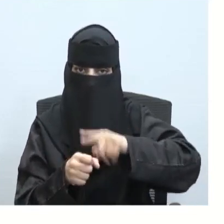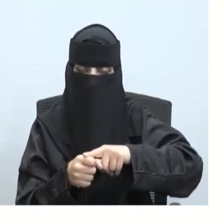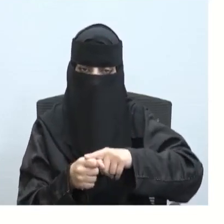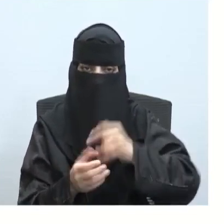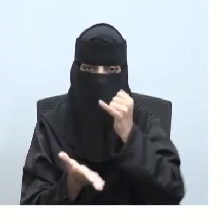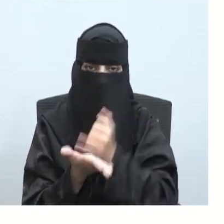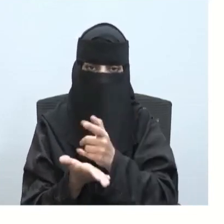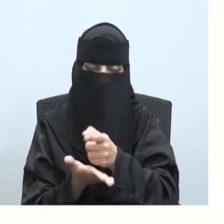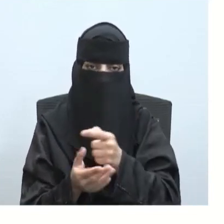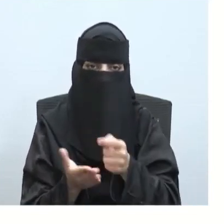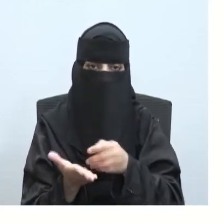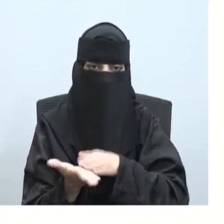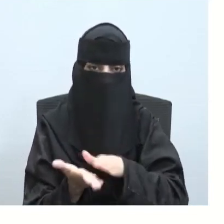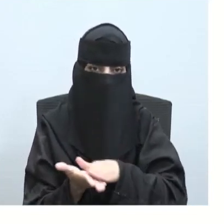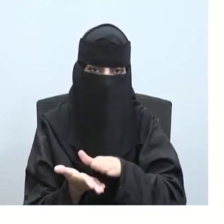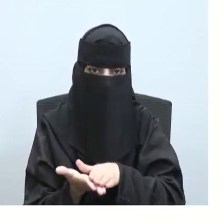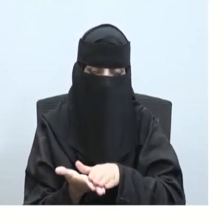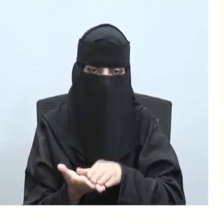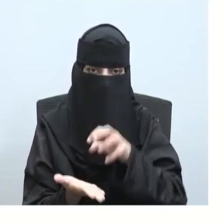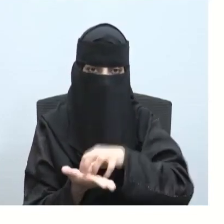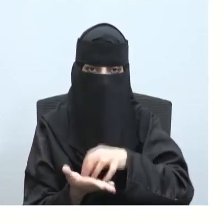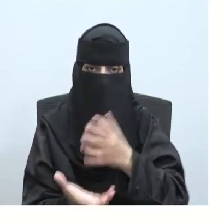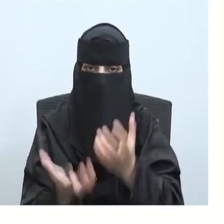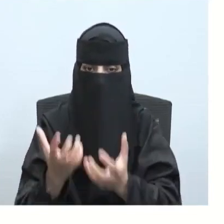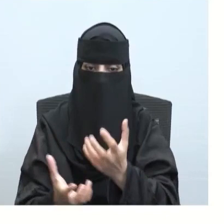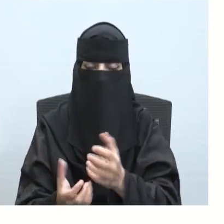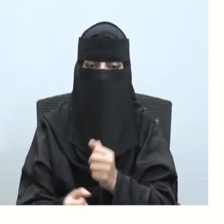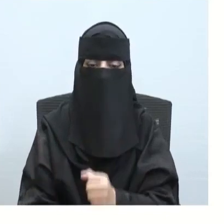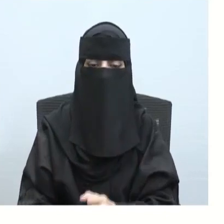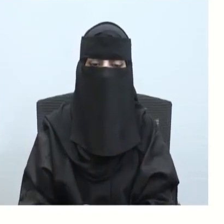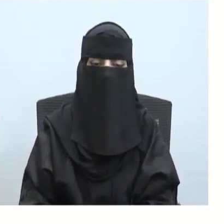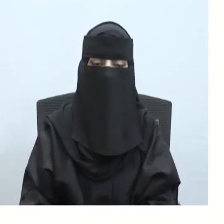المتحكم ليقوم بطباعة المكان الحريق Fire in Sector 4.